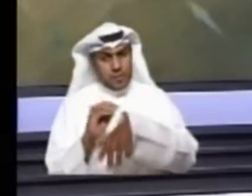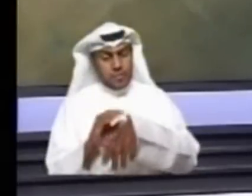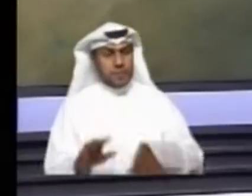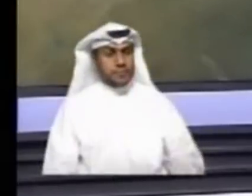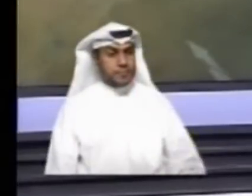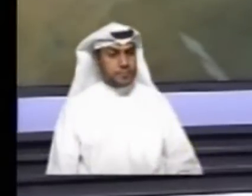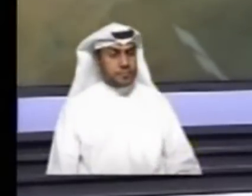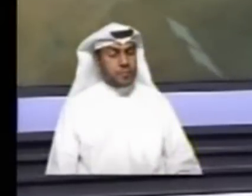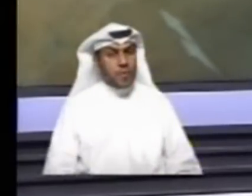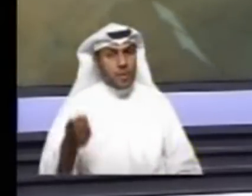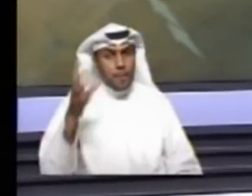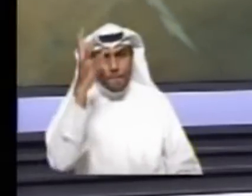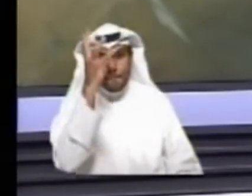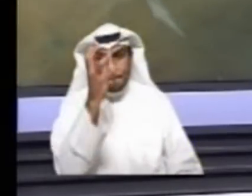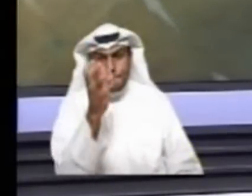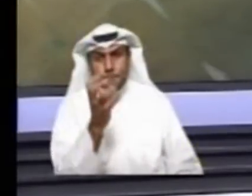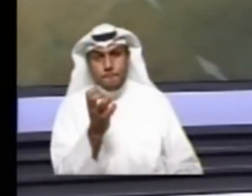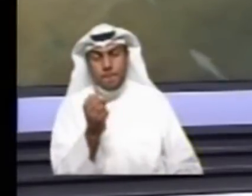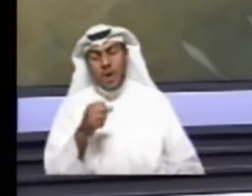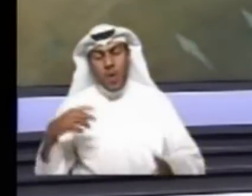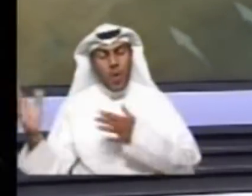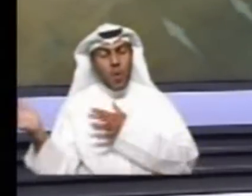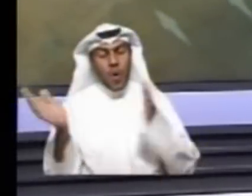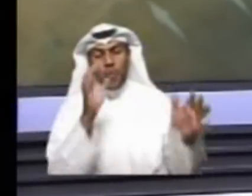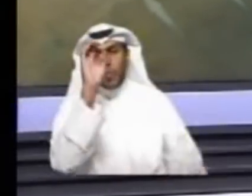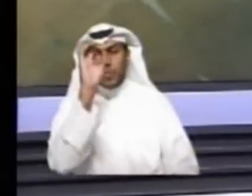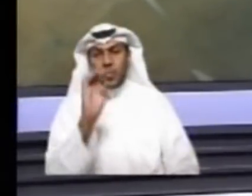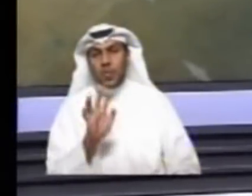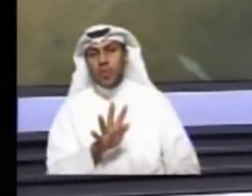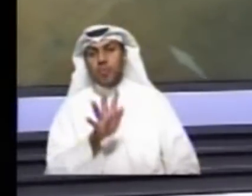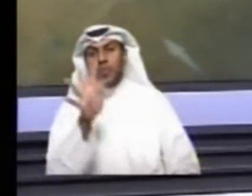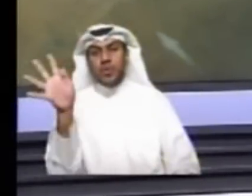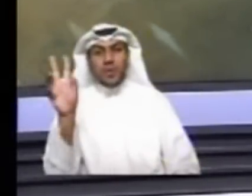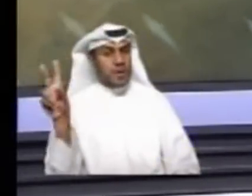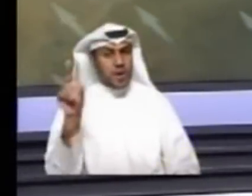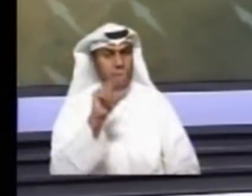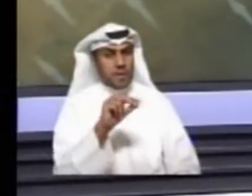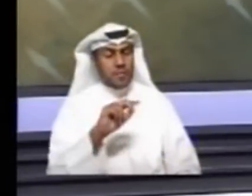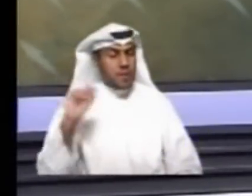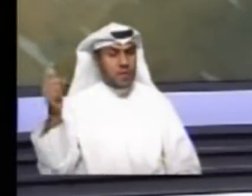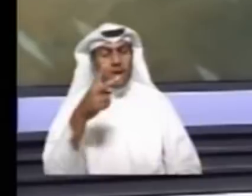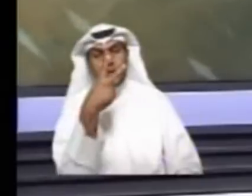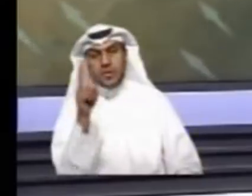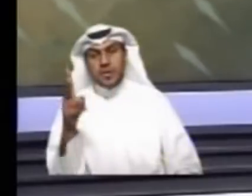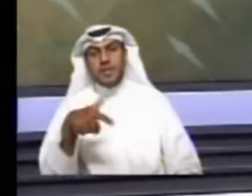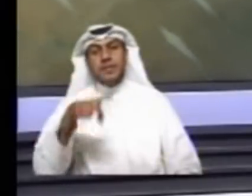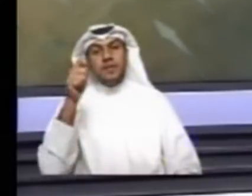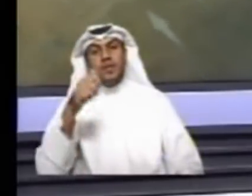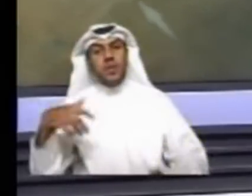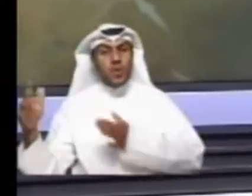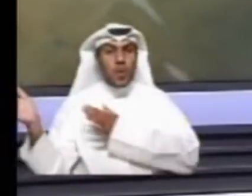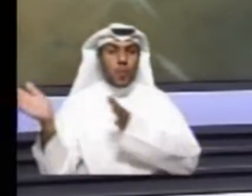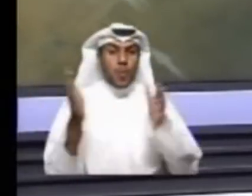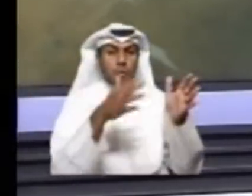يوم الغد مساء يوم الغد يستمر معانا نشاط الرياح الجنوبيه الشرقيه متوقع تصل سرعه ما بين 20 الى 60 م في